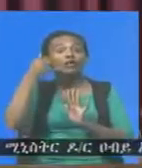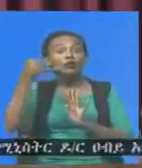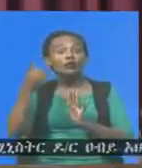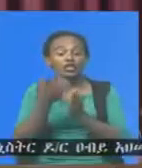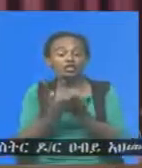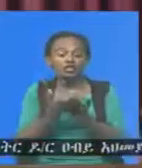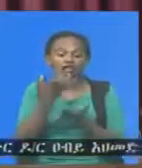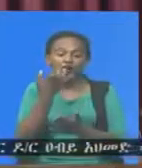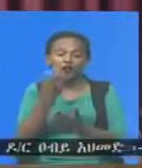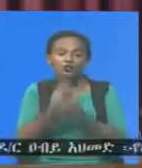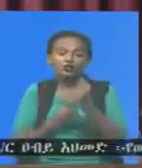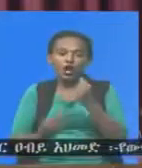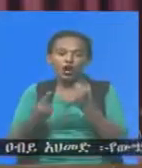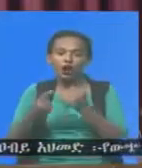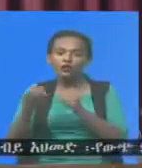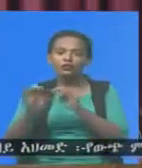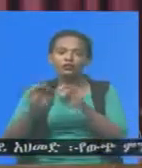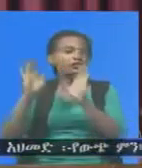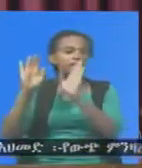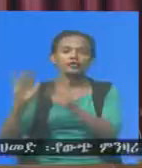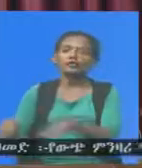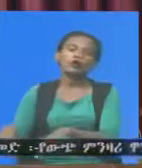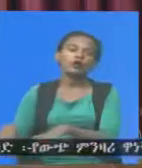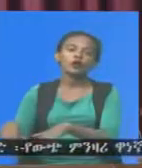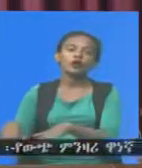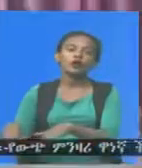ብቻ አርገን እናስቀራለን።